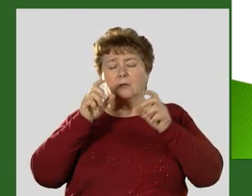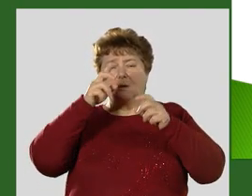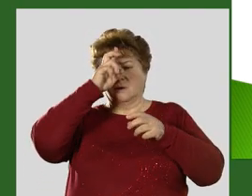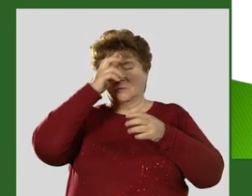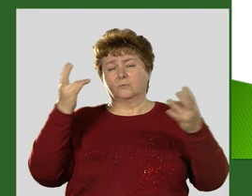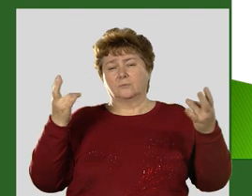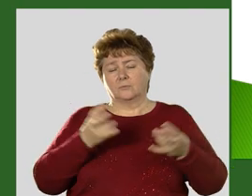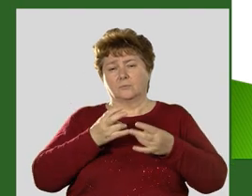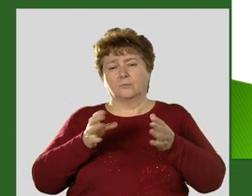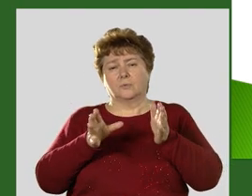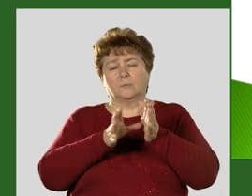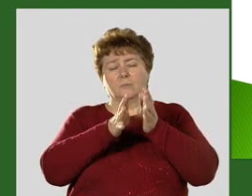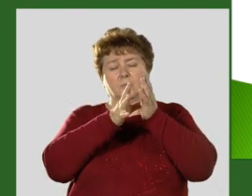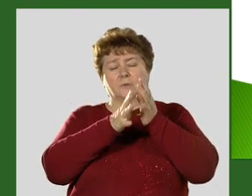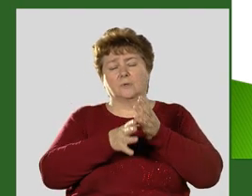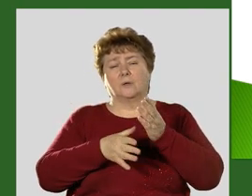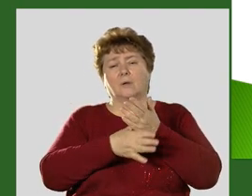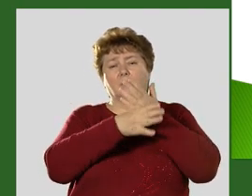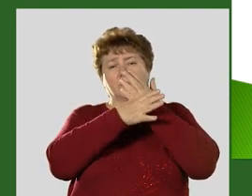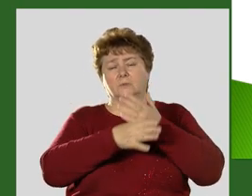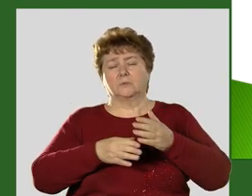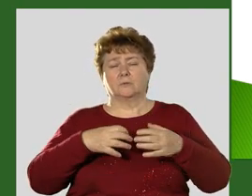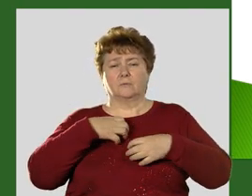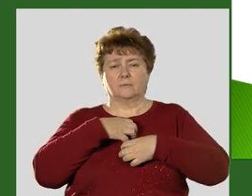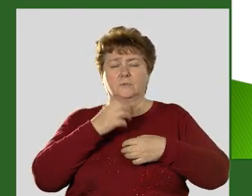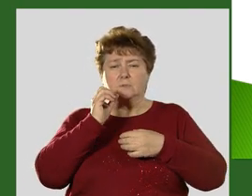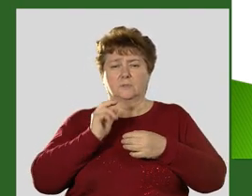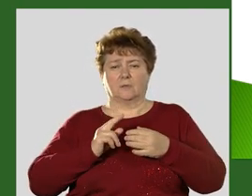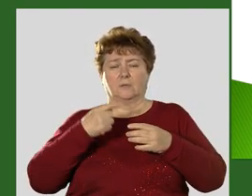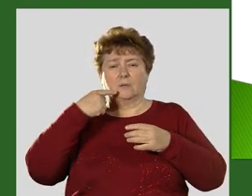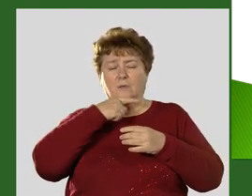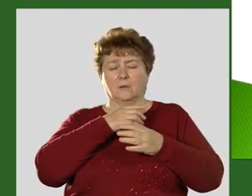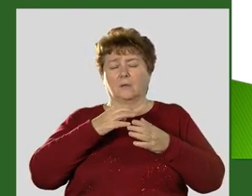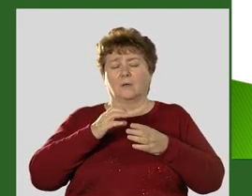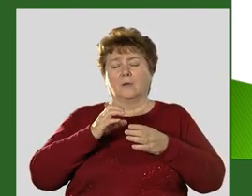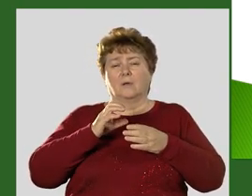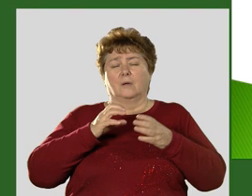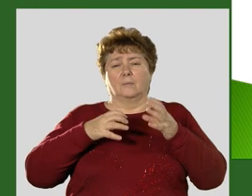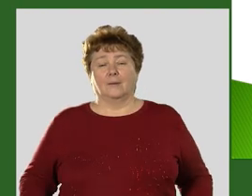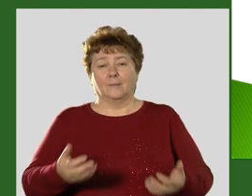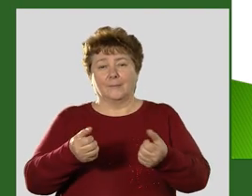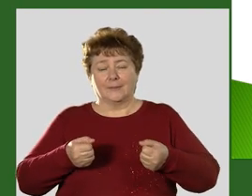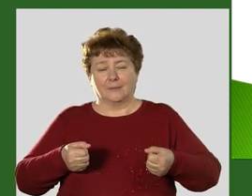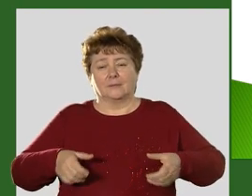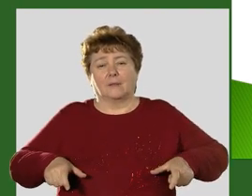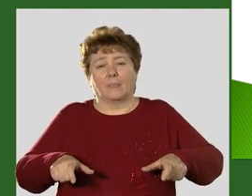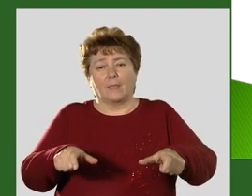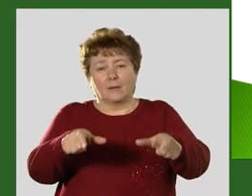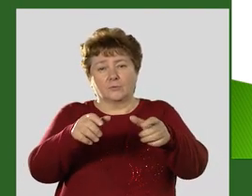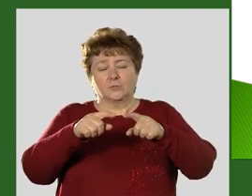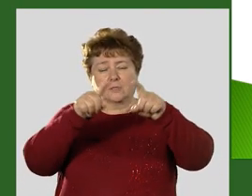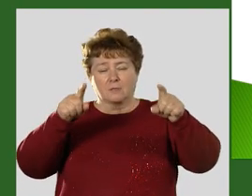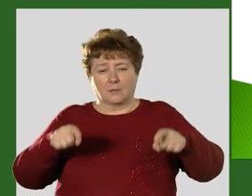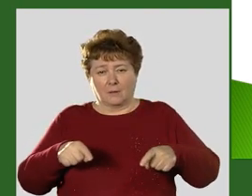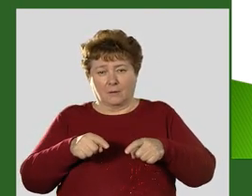Государству необходимо оказывать поддержку важной социально-экономической отрасли производства. Принята дорожная